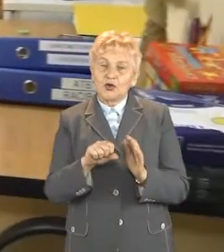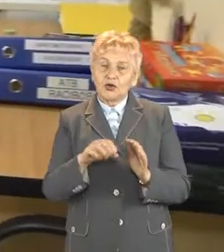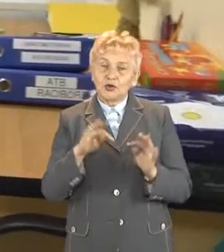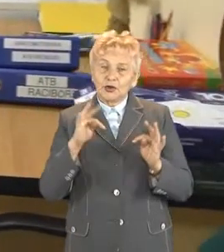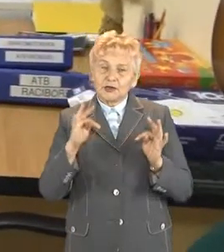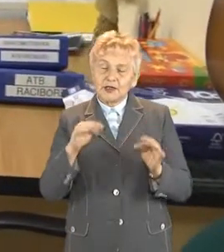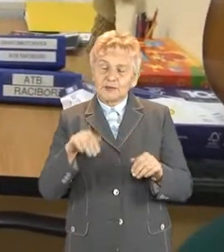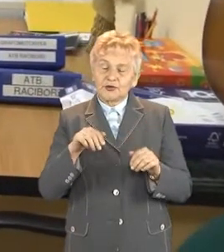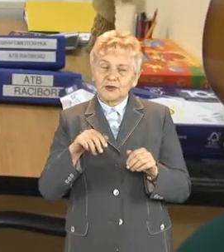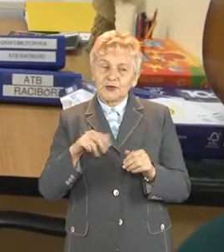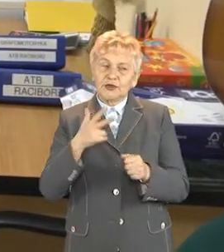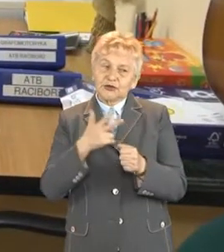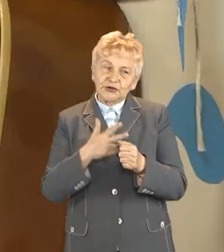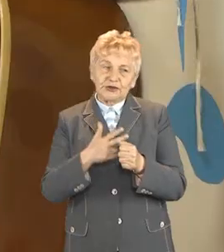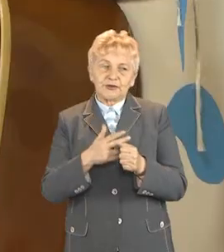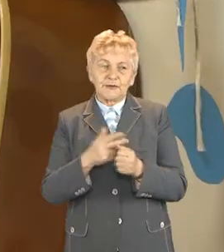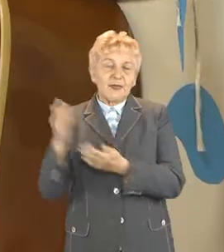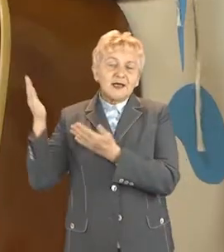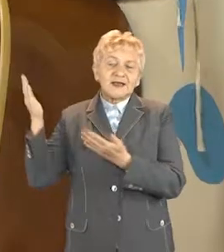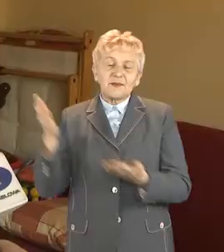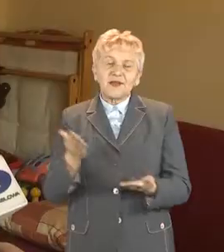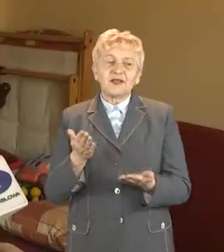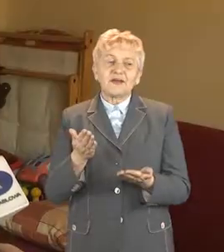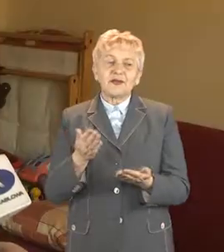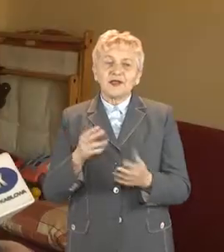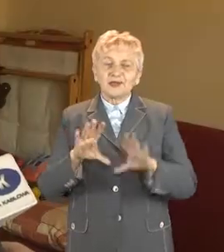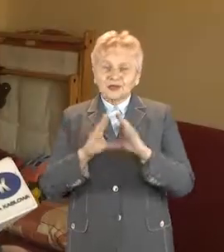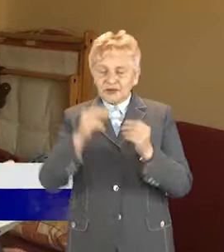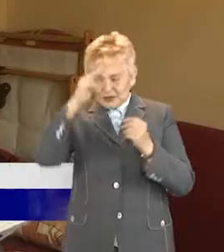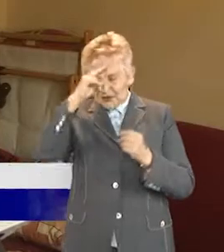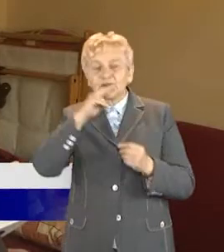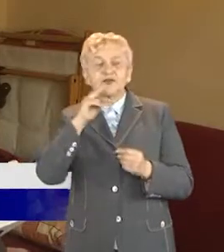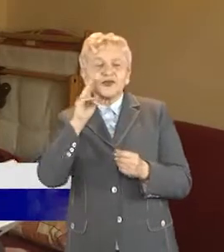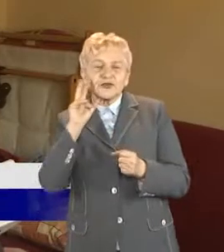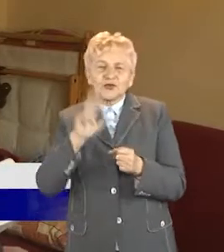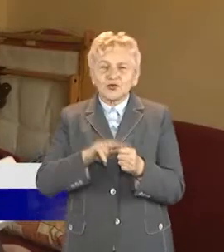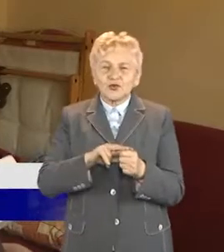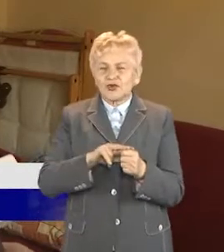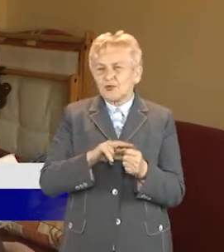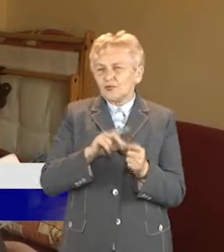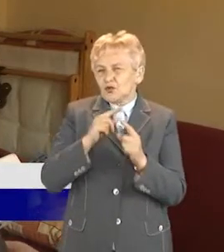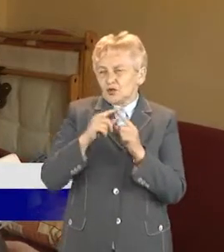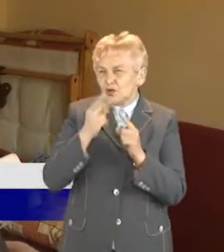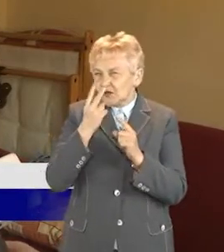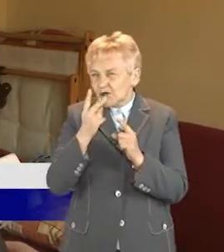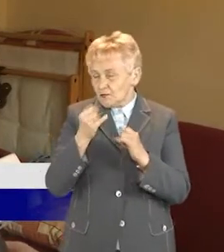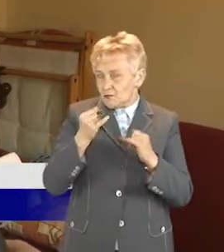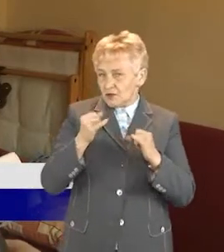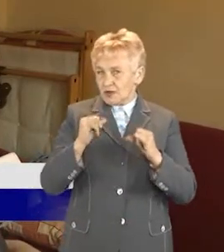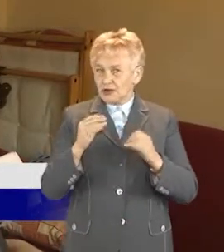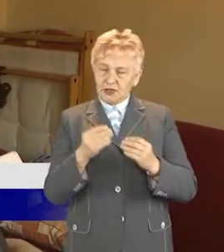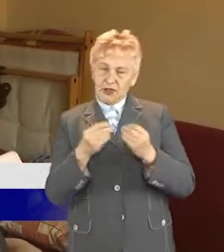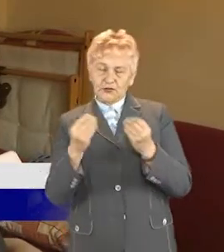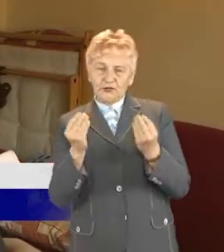pomocą objąć 3 razy większą liczbę małych pacjentów. Zapraszamy rodziców, którzy są